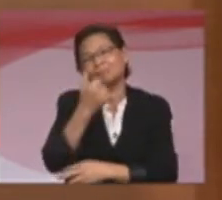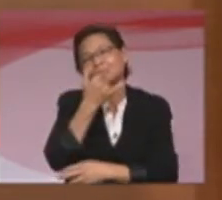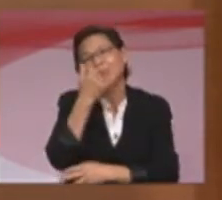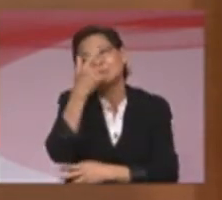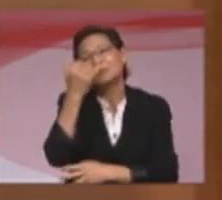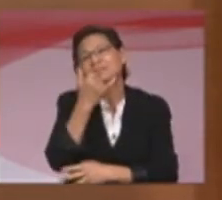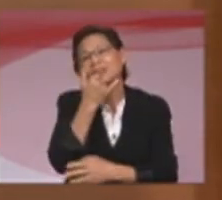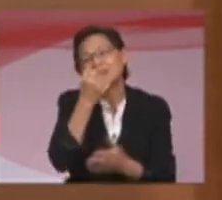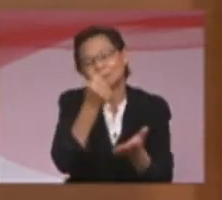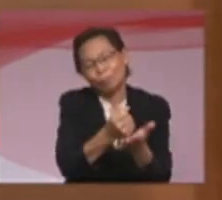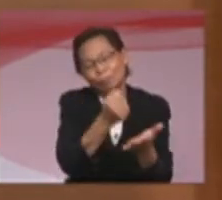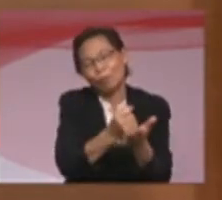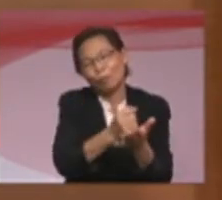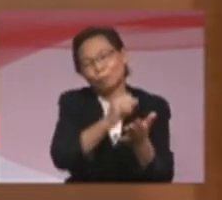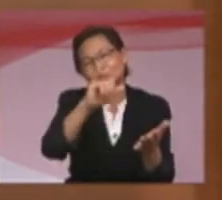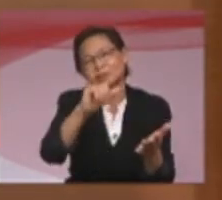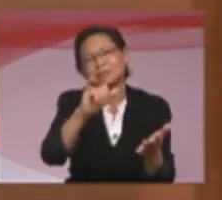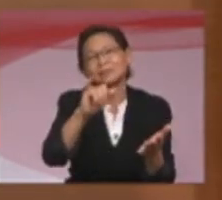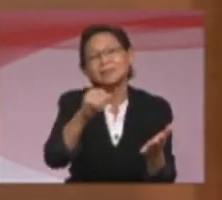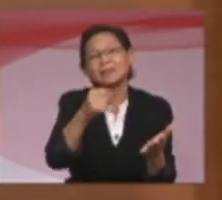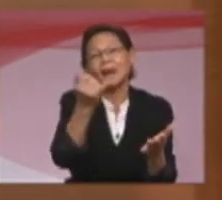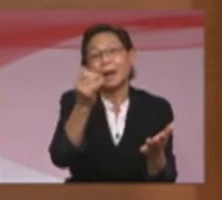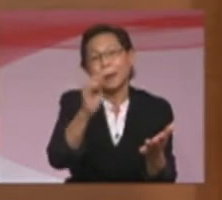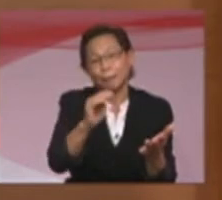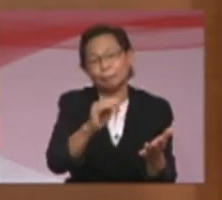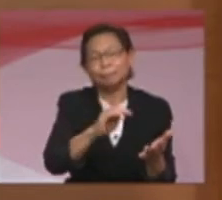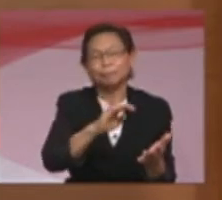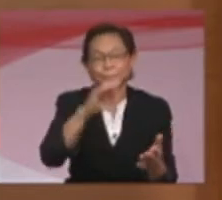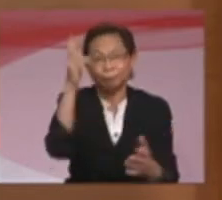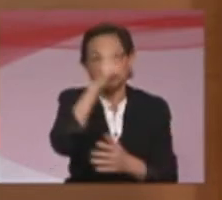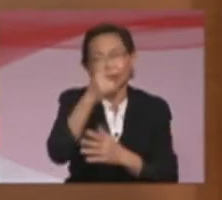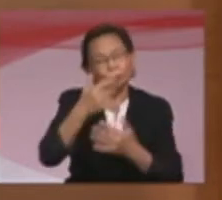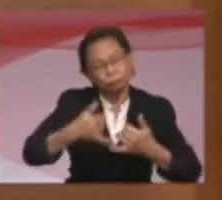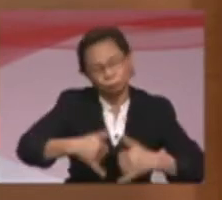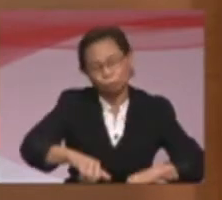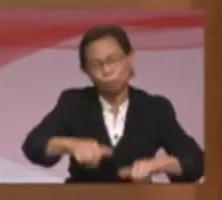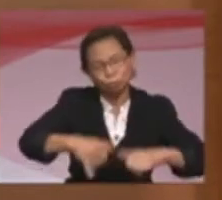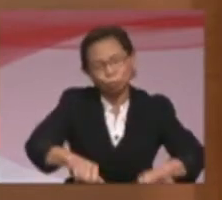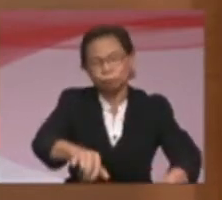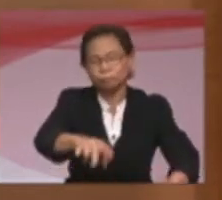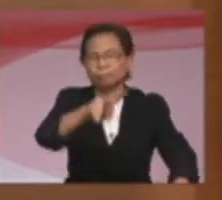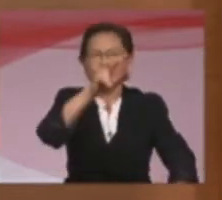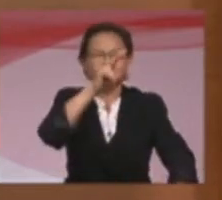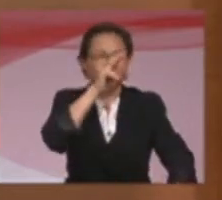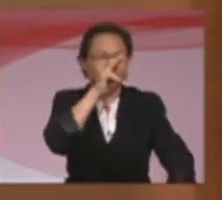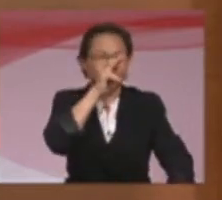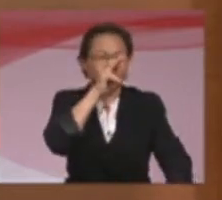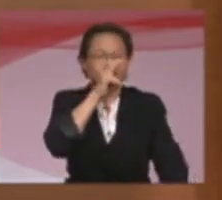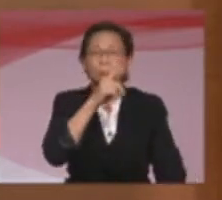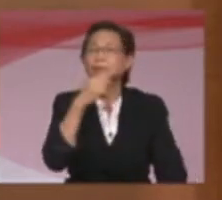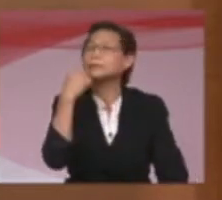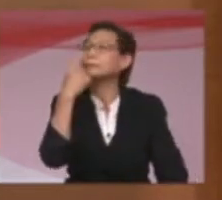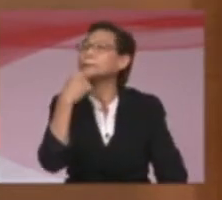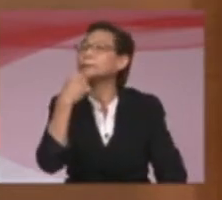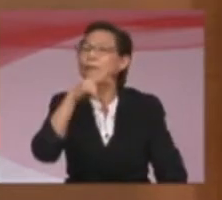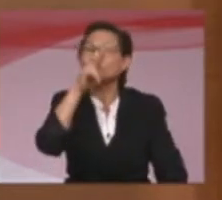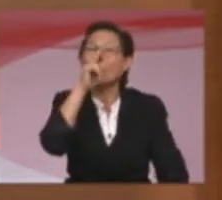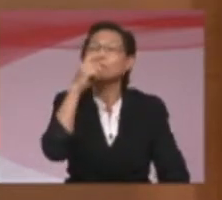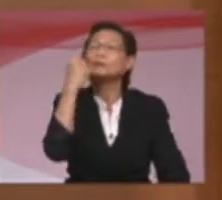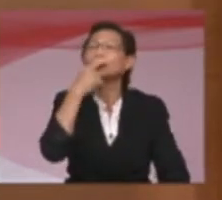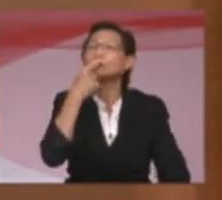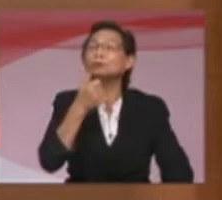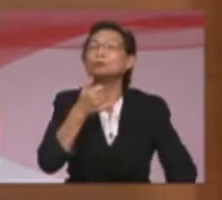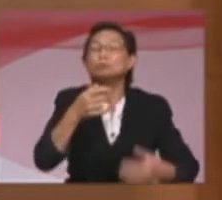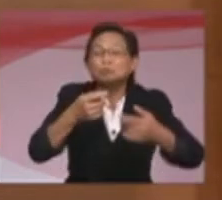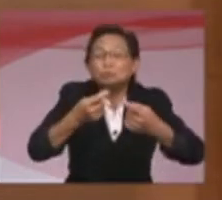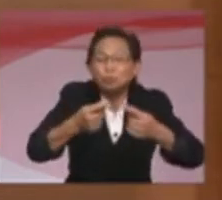Kerajaan, seperti saya tegaskan, akan terus mengambil tindakan tegas terhadap mana-mana pihak yang cuba